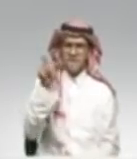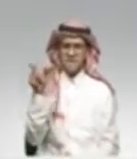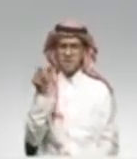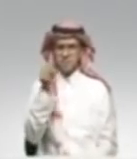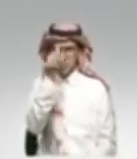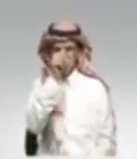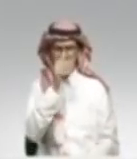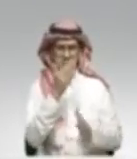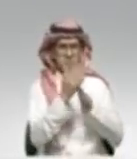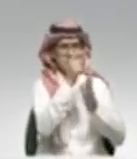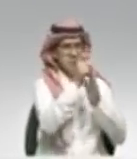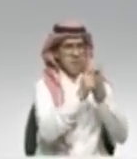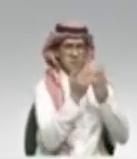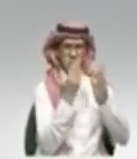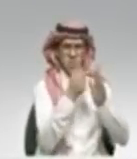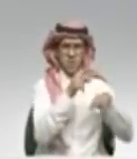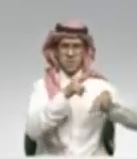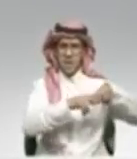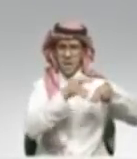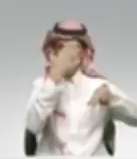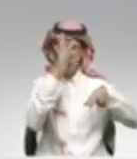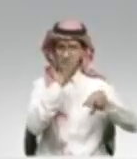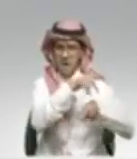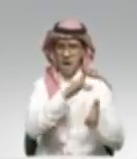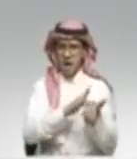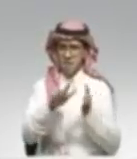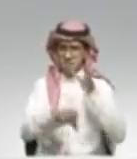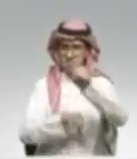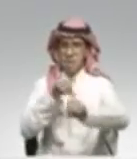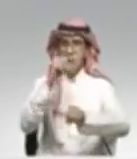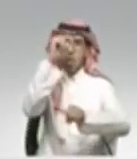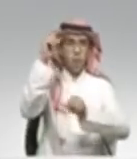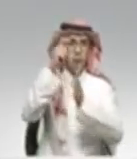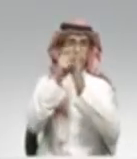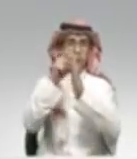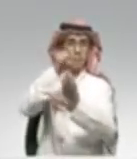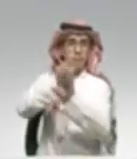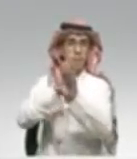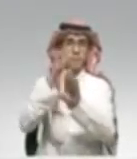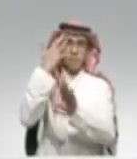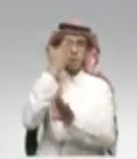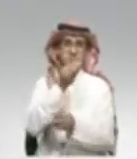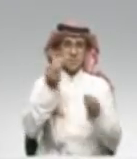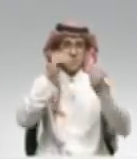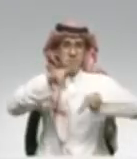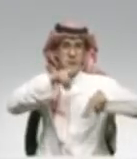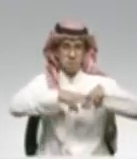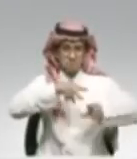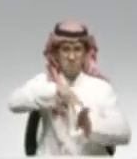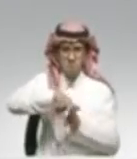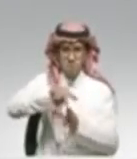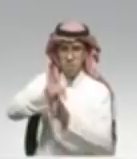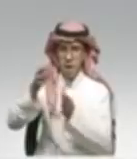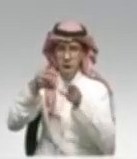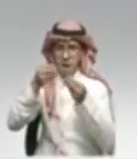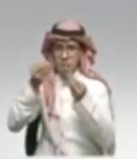قانونية بموجب القانون الدولي، وتشكل انتهاكا صارخا لقرارات الشرعية الدولية ذات الصلة وانتهاكا